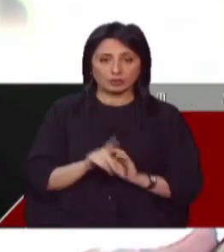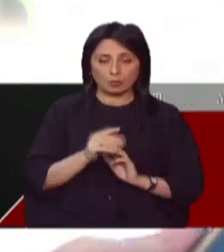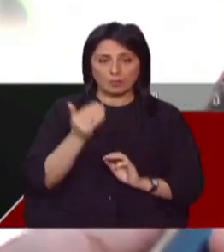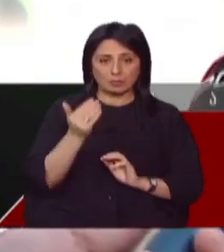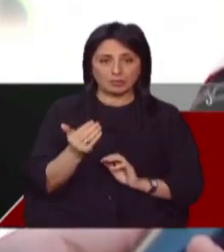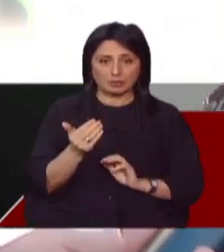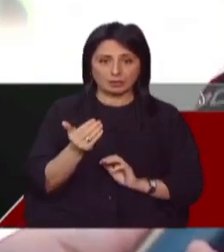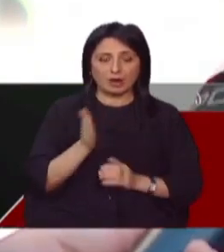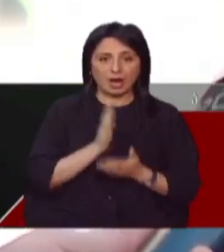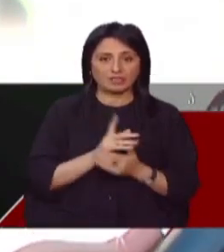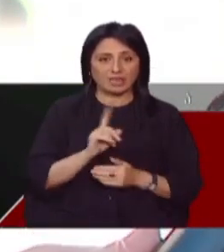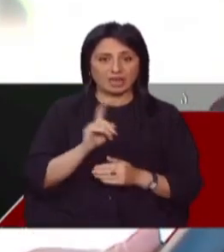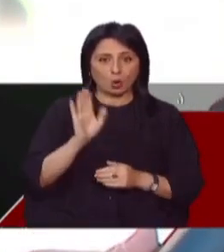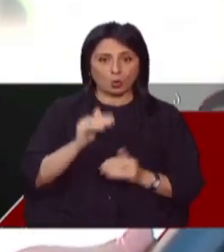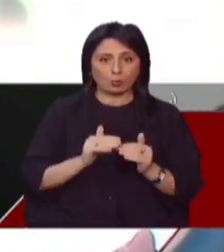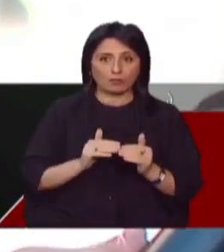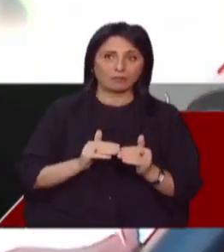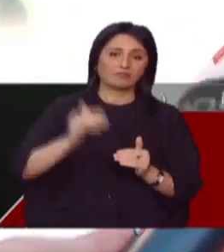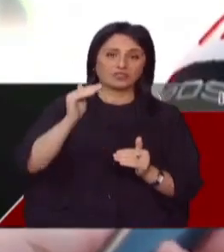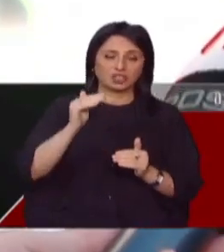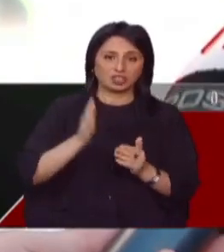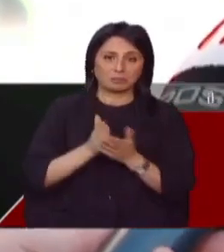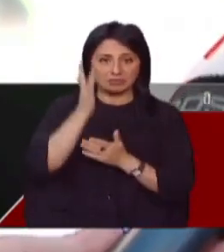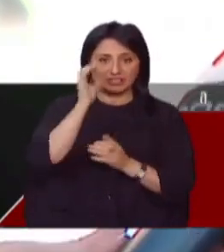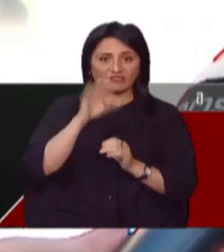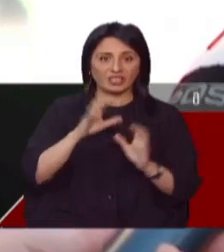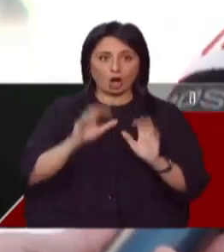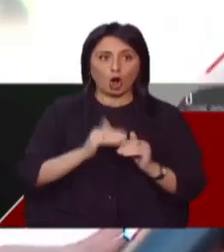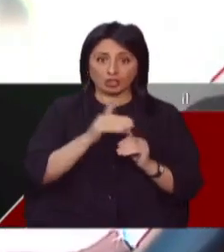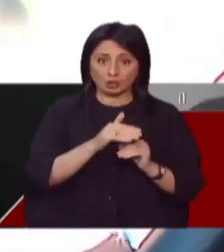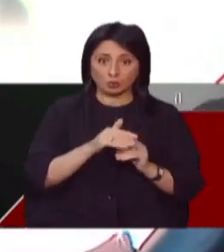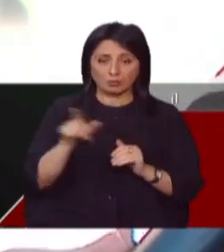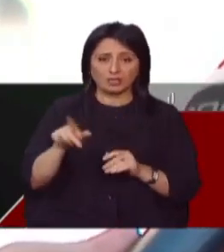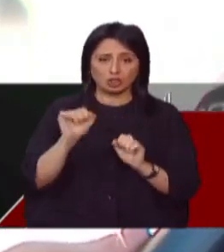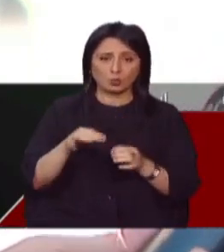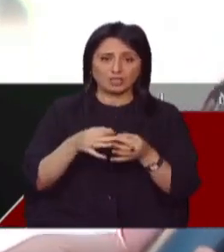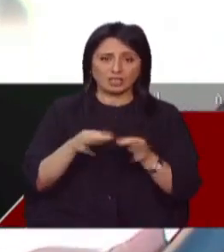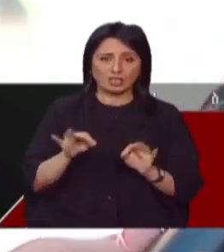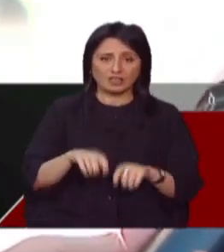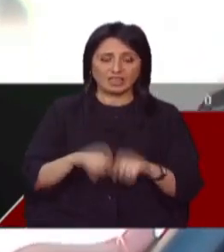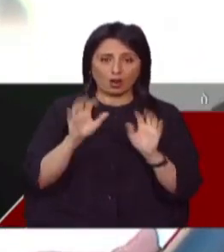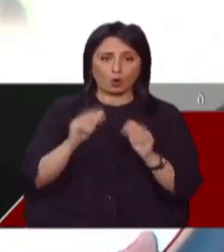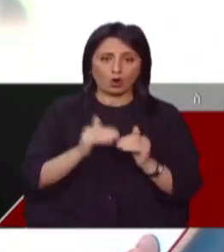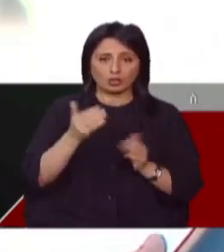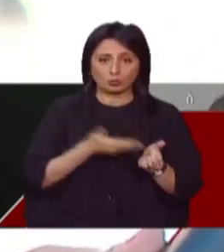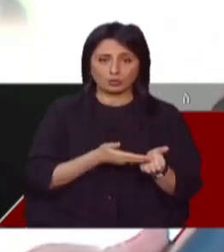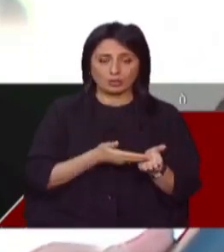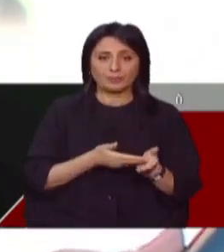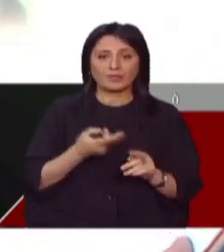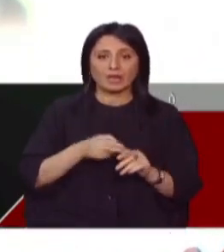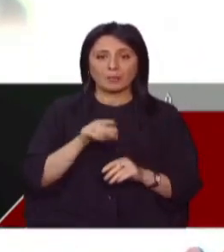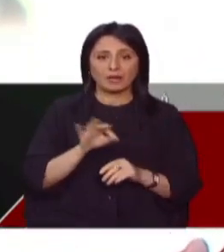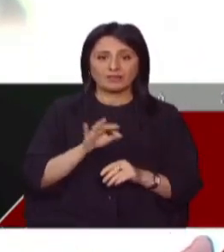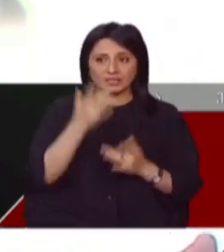მას აქვს რაღაც უფრო ზე მიზნები, ვიდრე ეს არის კონსტიტუცია, მას შეუძლია თავისუფლად დაარღვიოს კონსტიტუცია და